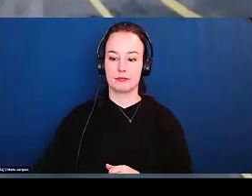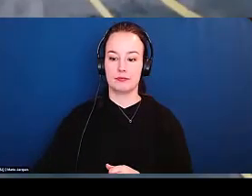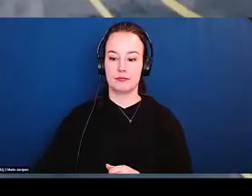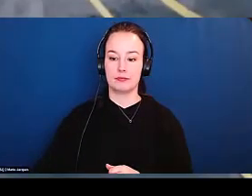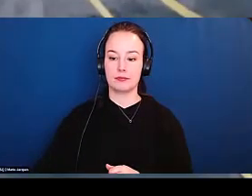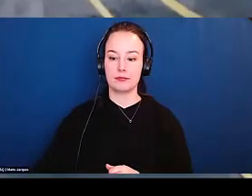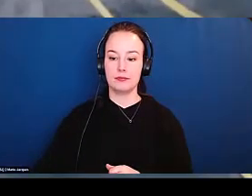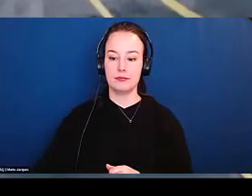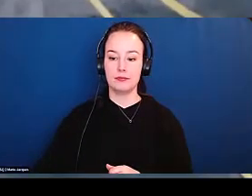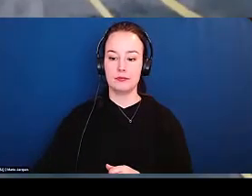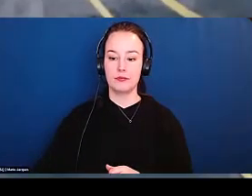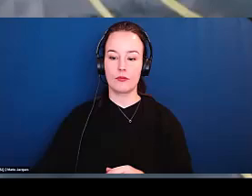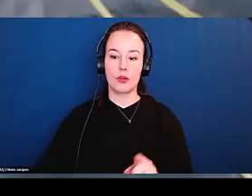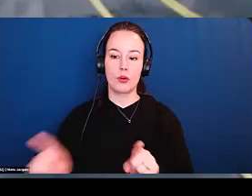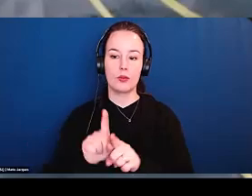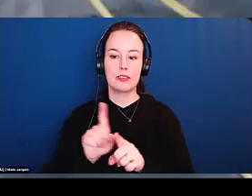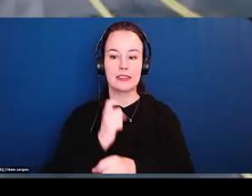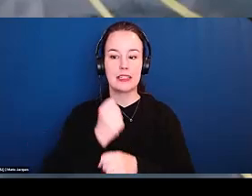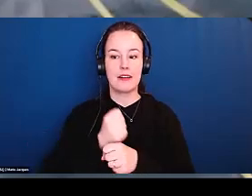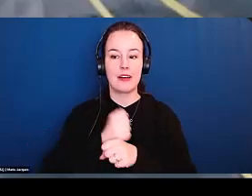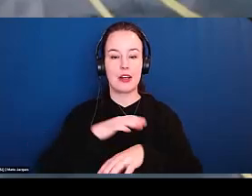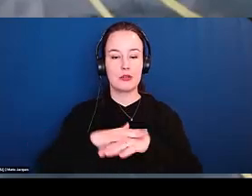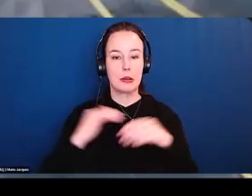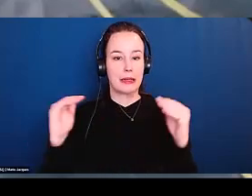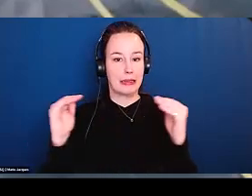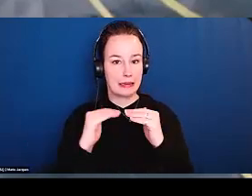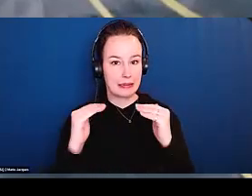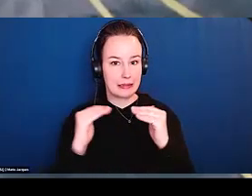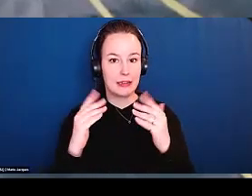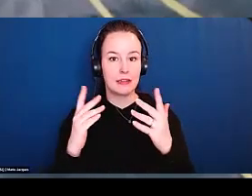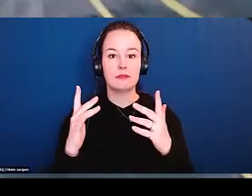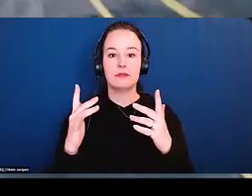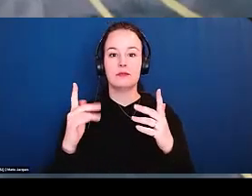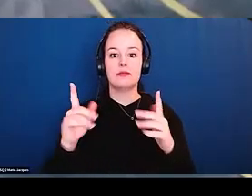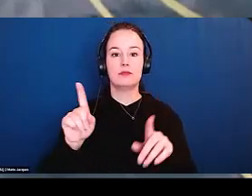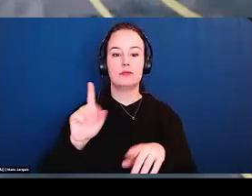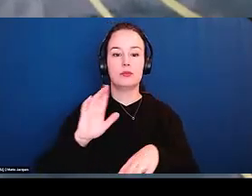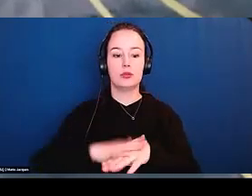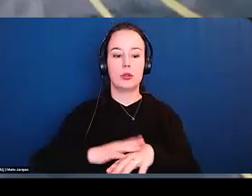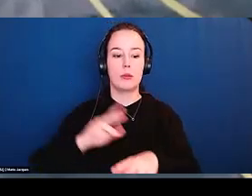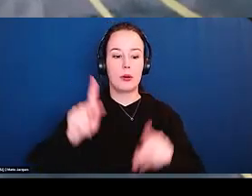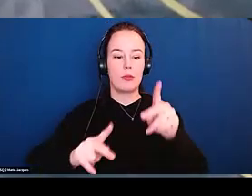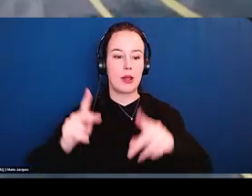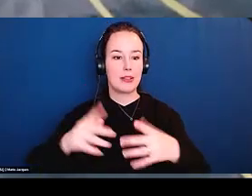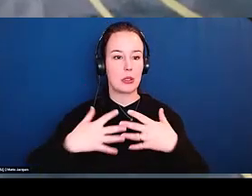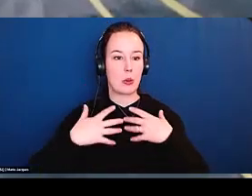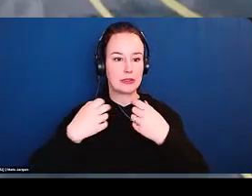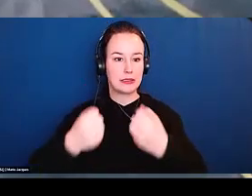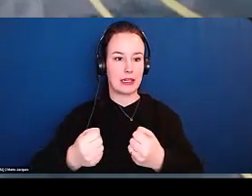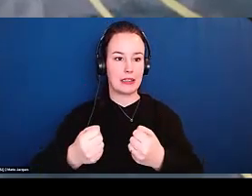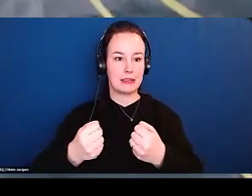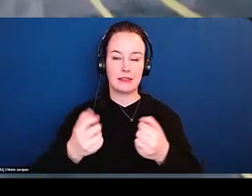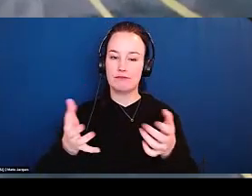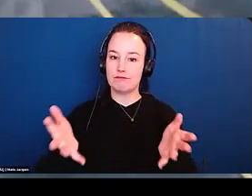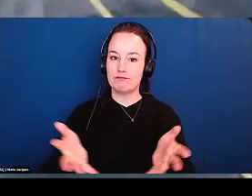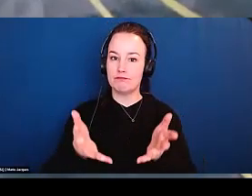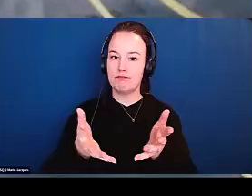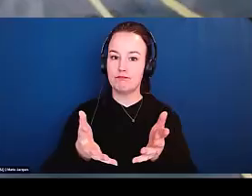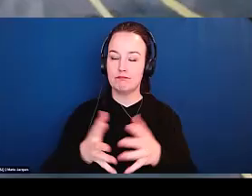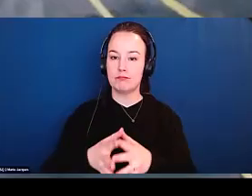je travaille également dans l'équité et dans la santé de la population. Et j'essaye de